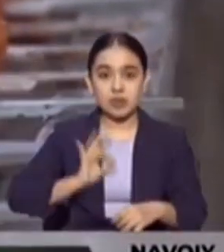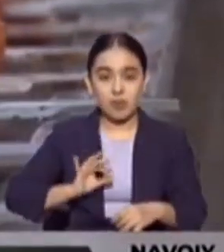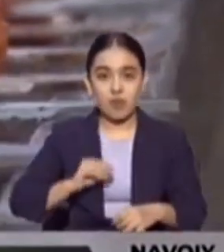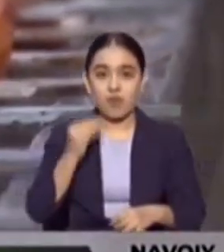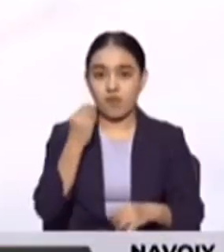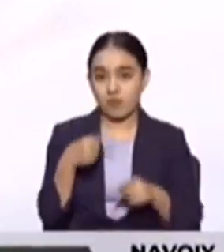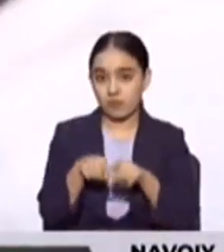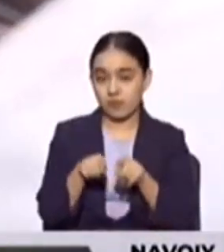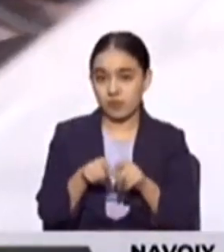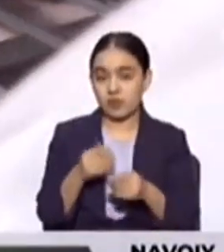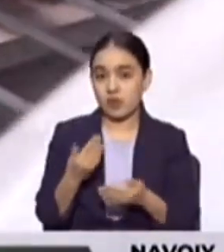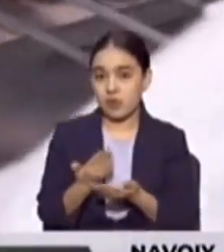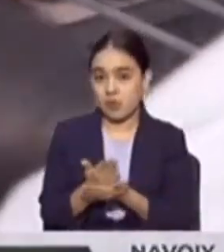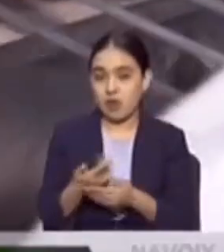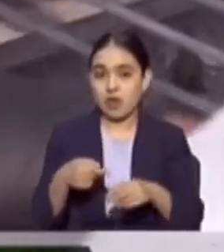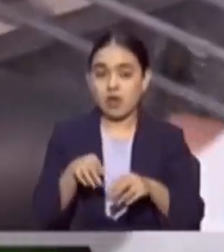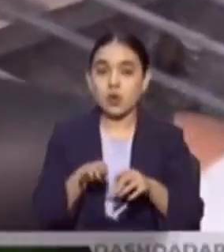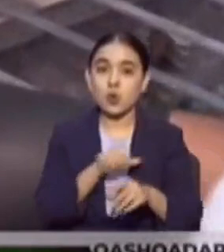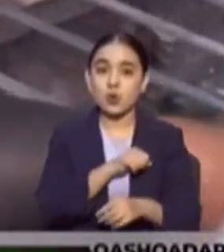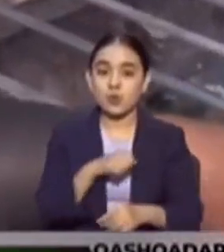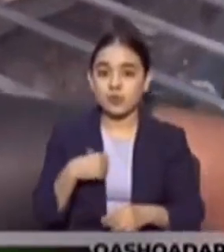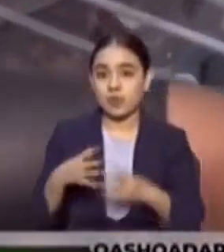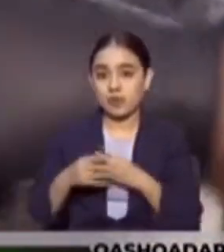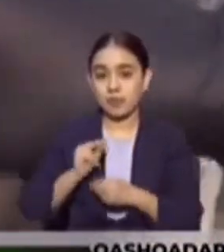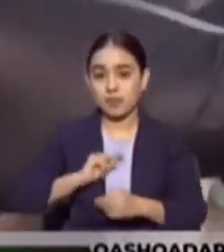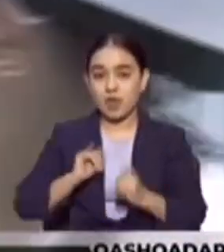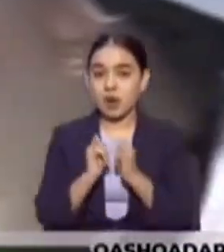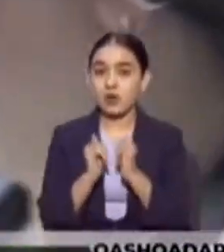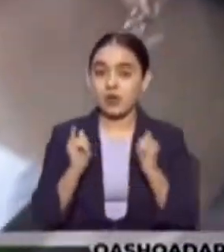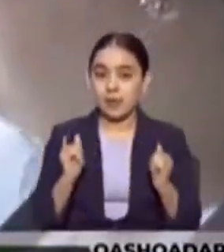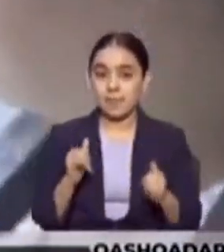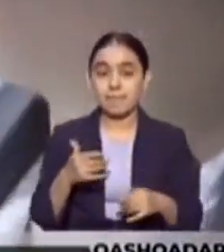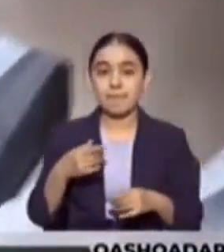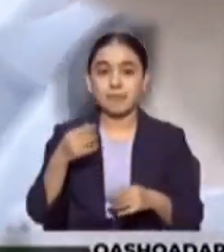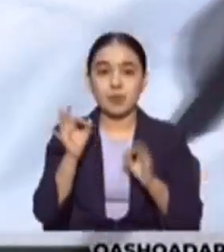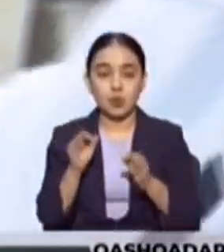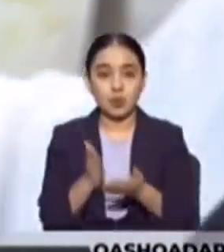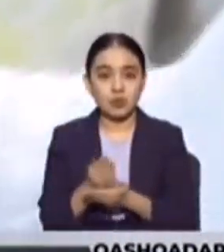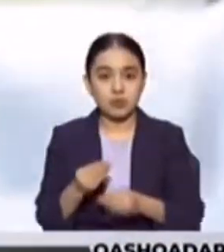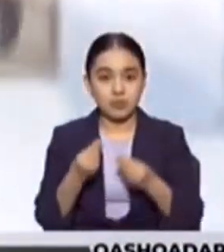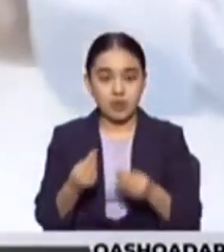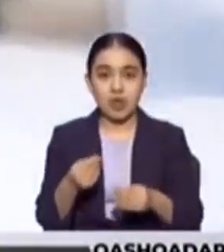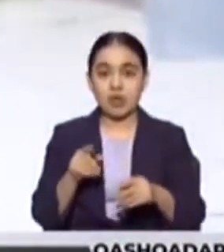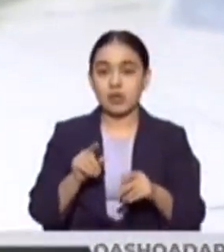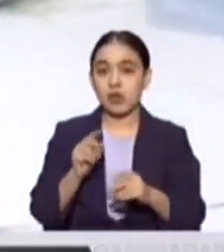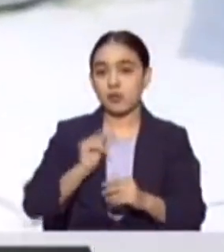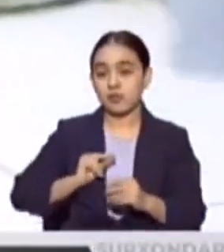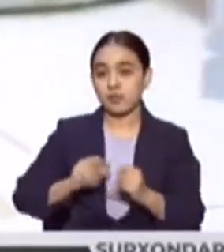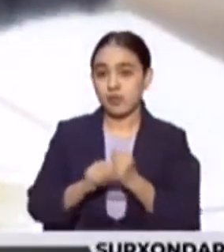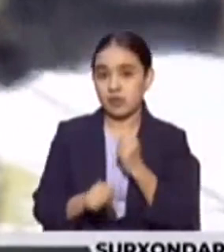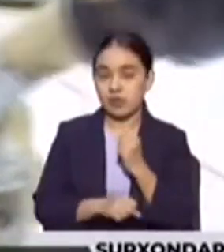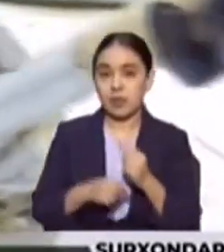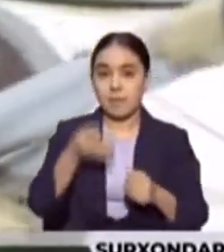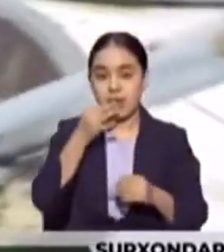samarali foydalanishga harakat qilmoqda. Ushbu yo'nalishda hamkorlarni ko'paytirish, marketingni to'g'ri yo'lga qo'yish hamda xodimlarning